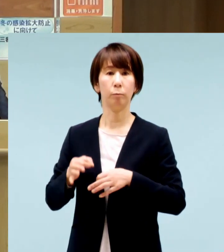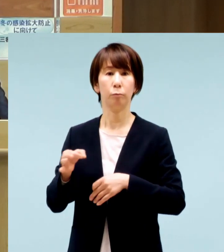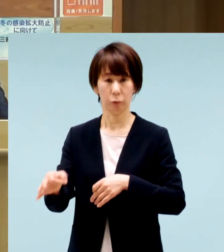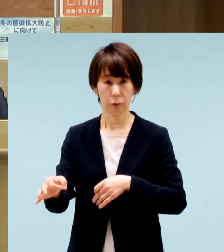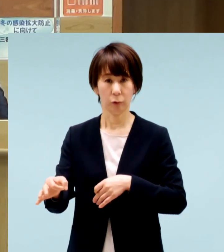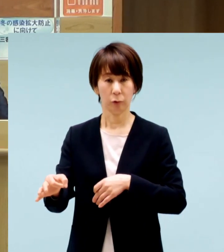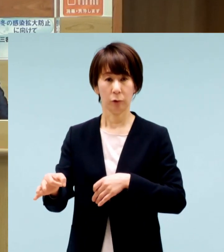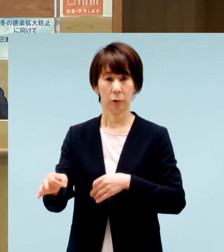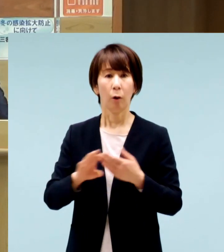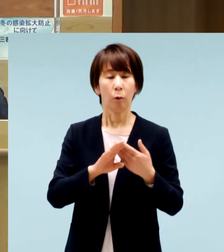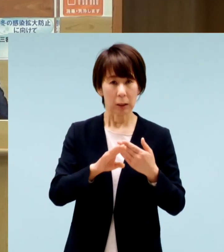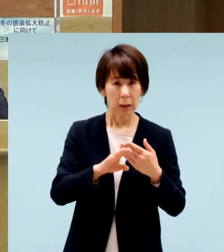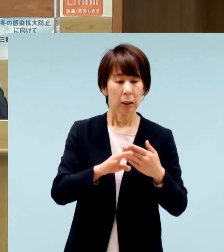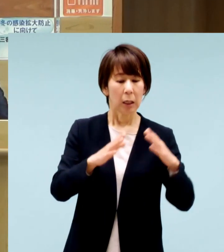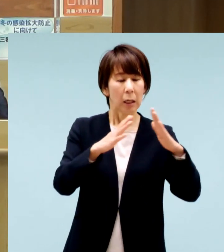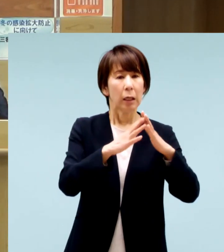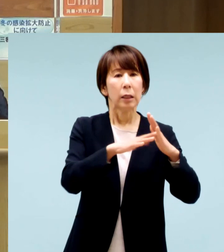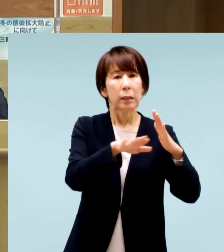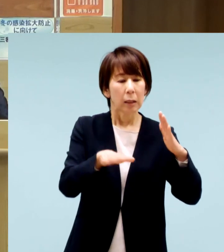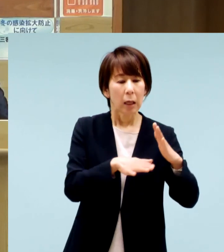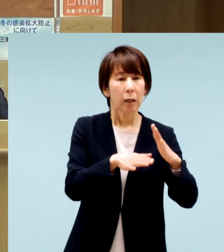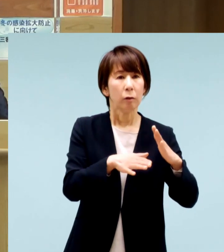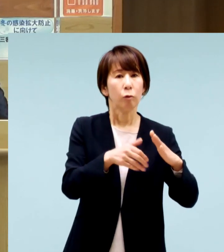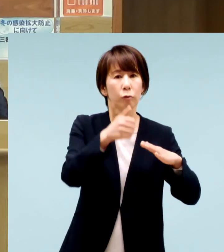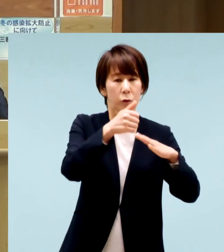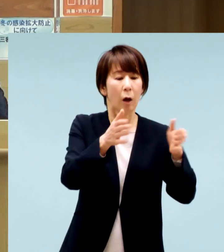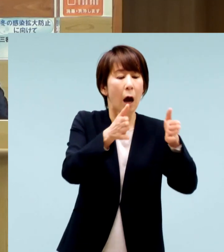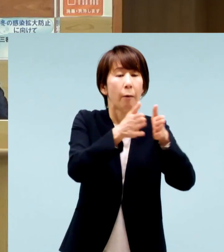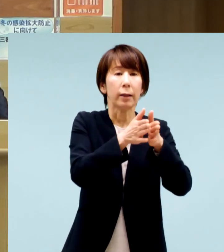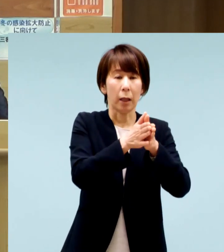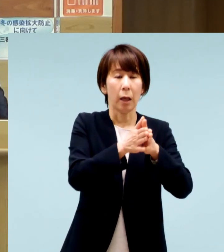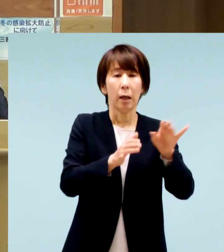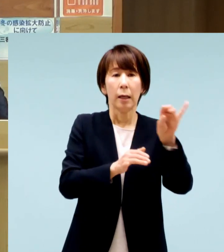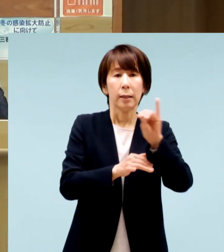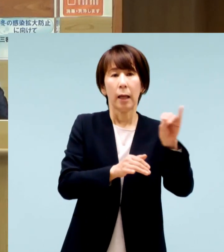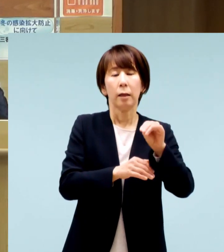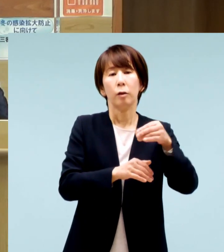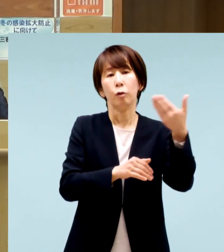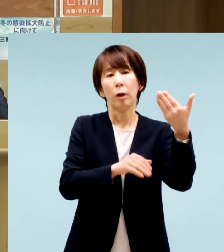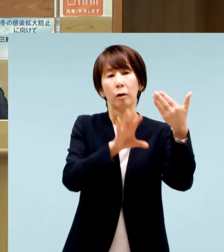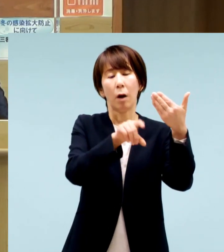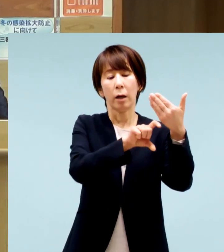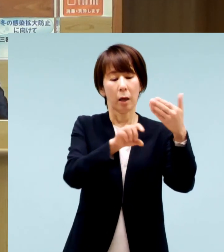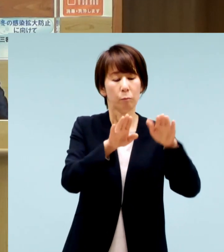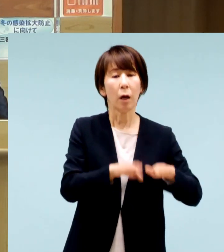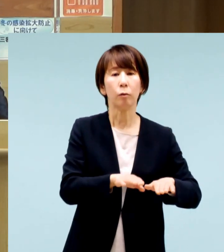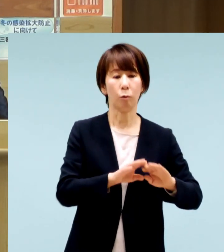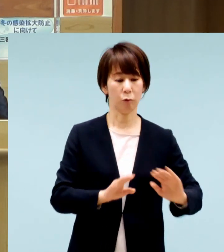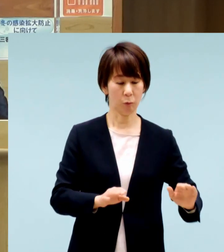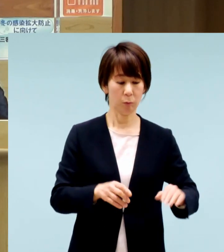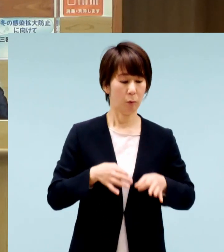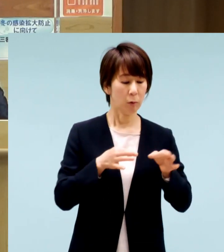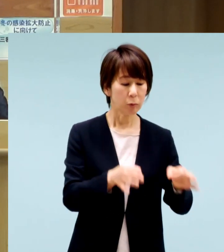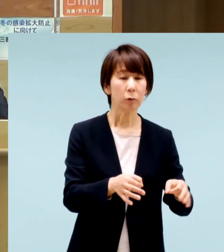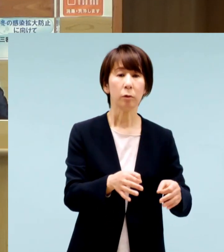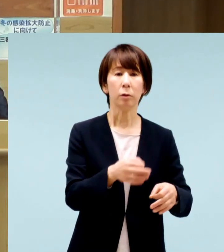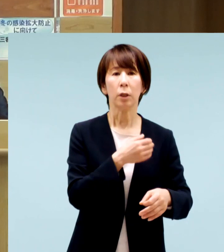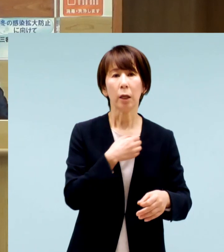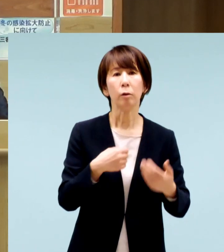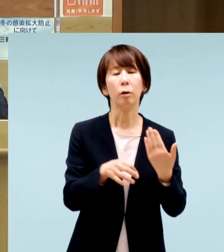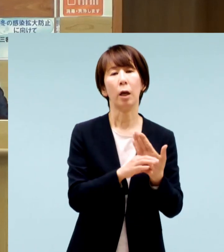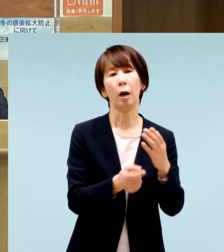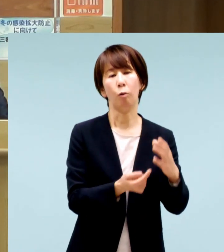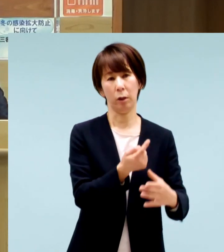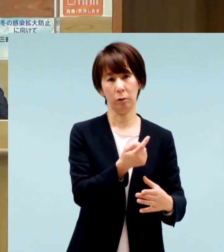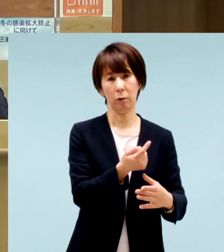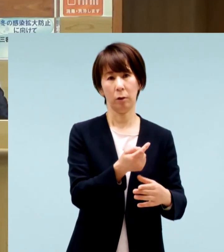で年収まあ1900万でもまあ給付されるケースがまあ生じると、でまあこうした点がまあ不公平だという世論の声も結構根強いんです